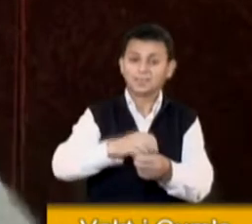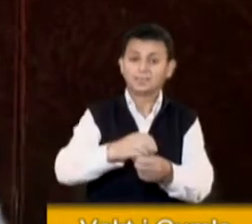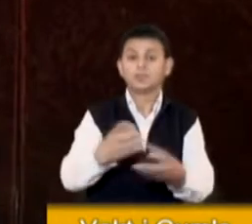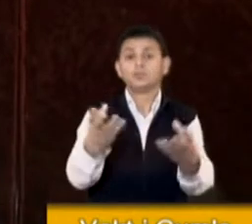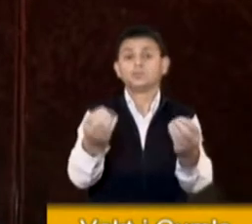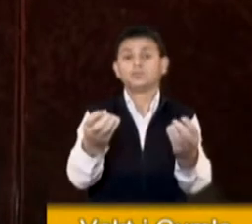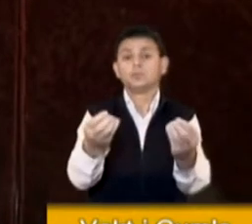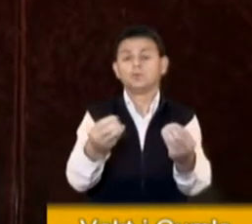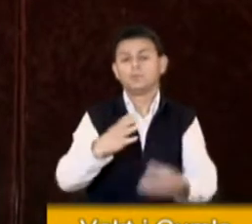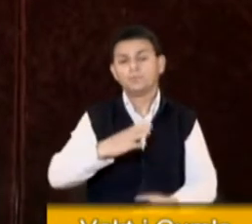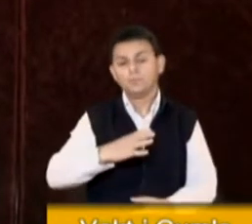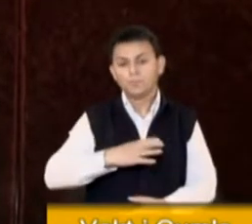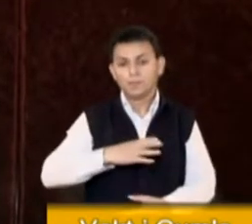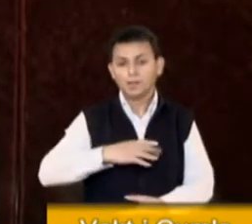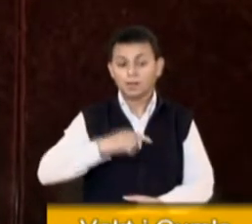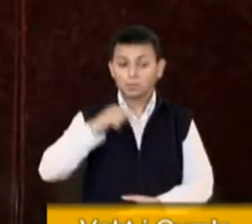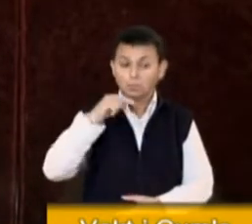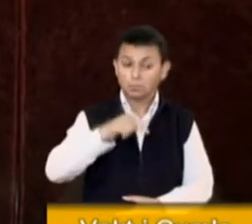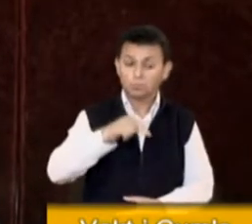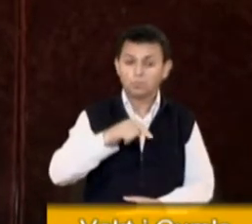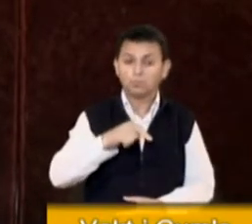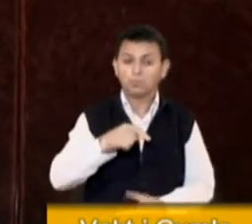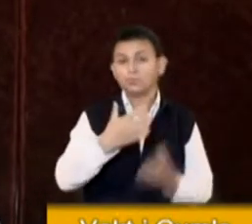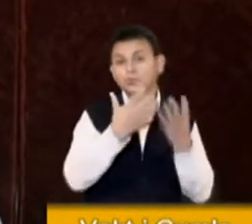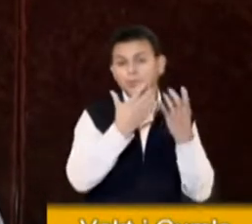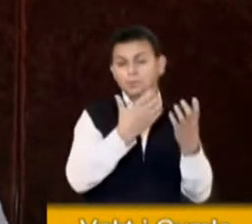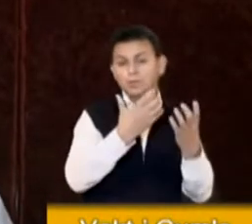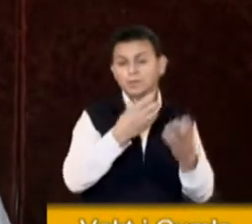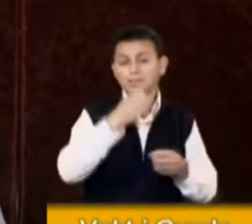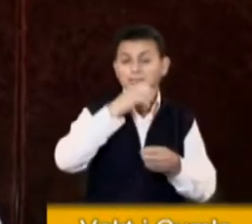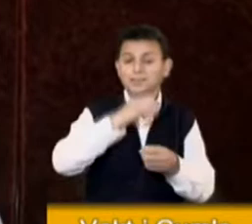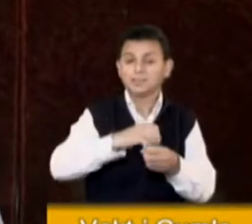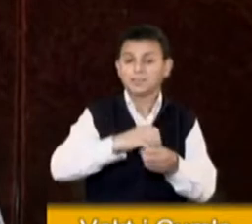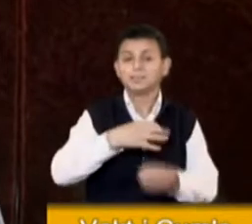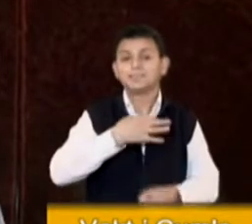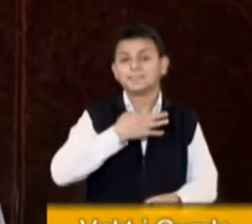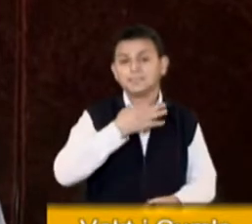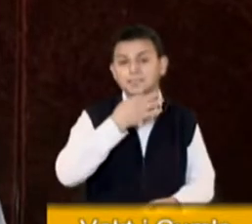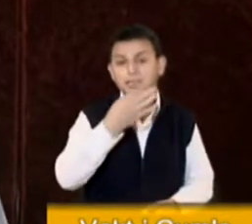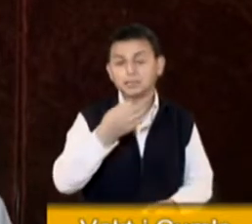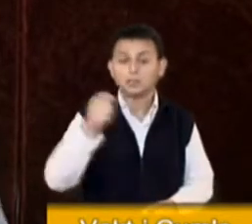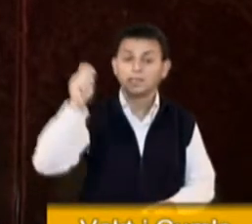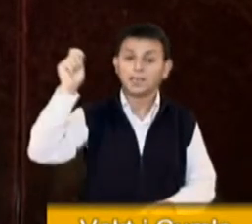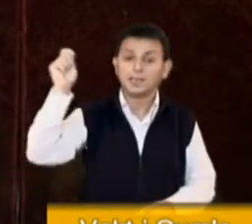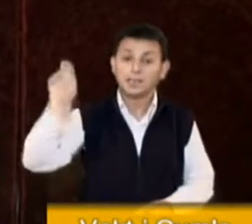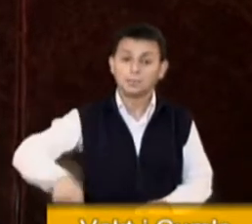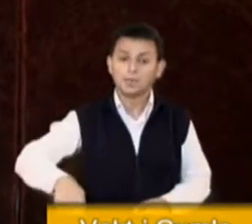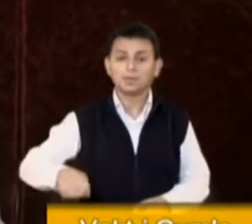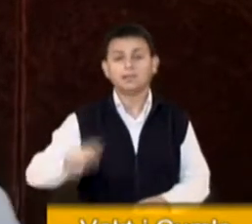bu nimetlerden dolayı şükredeceği yerde Allahu Zülcelal'a şükretme